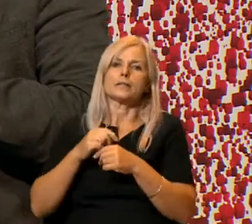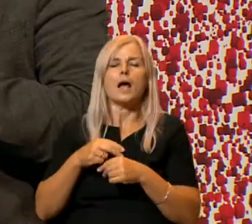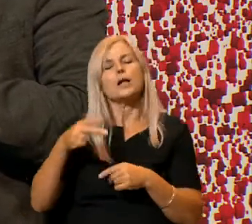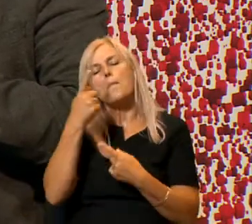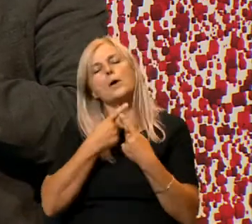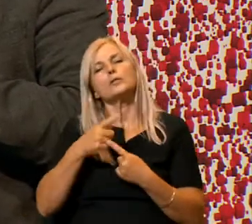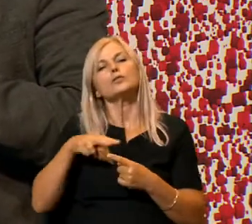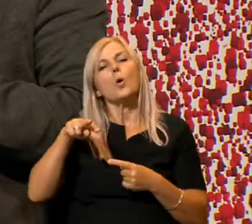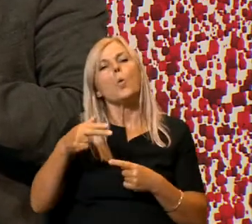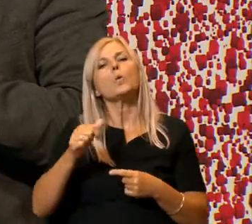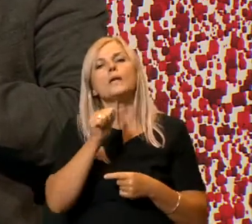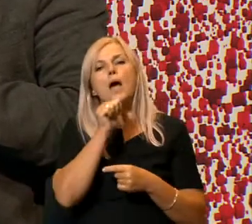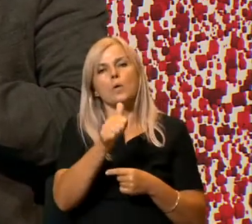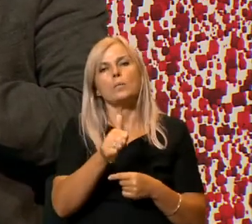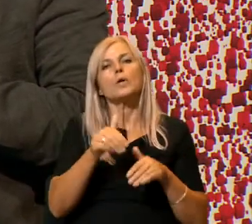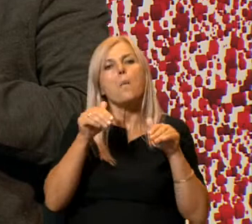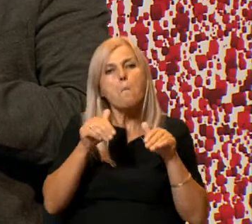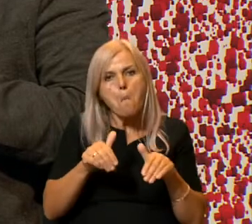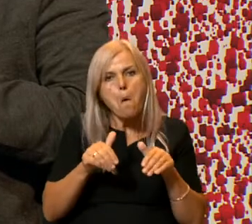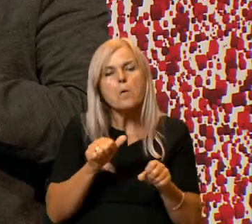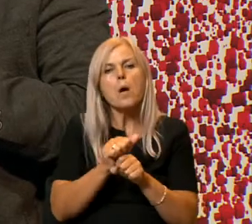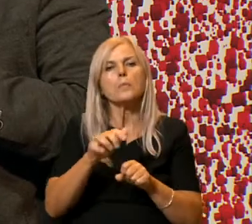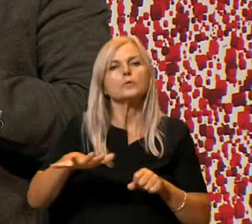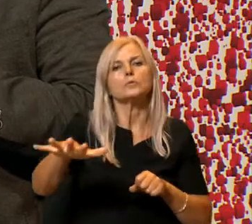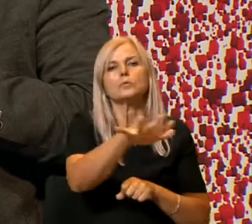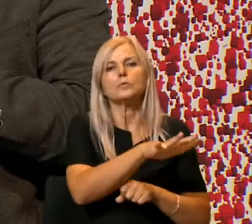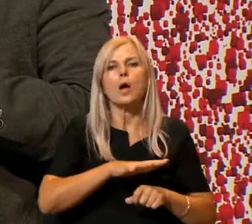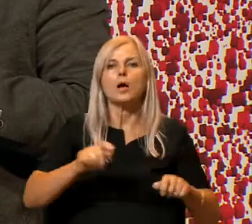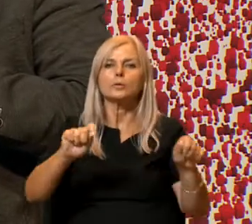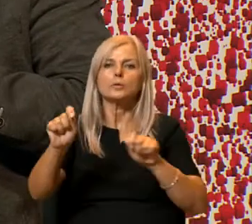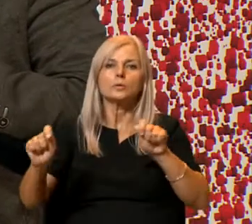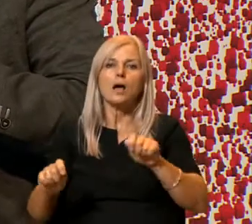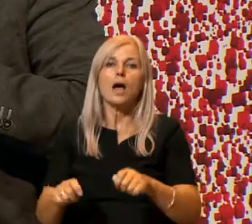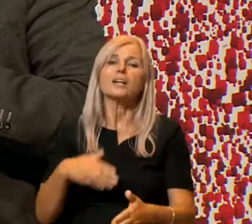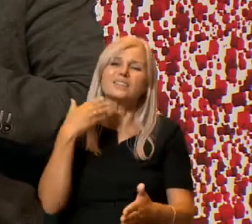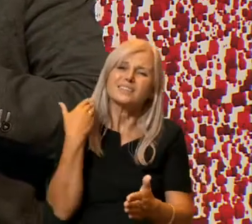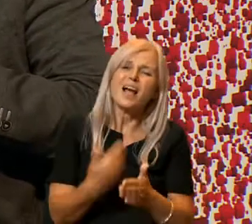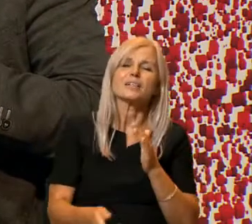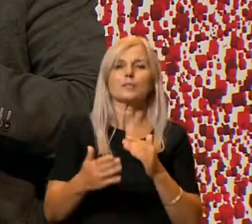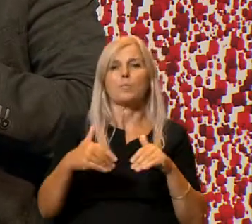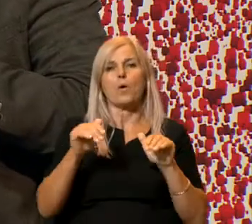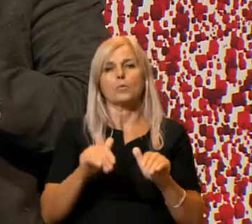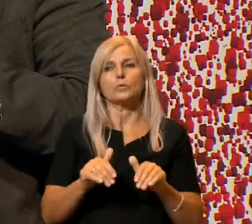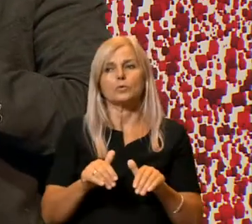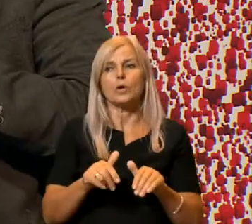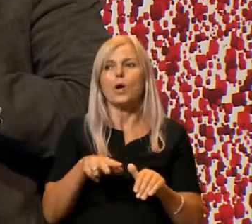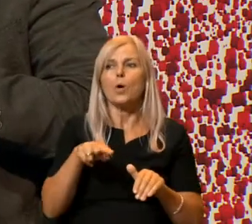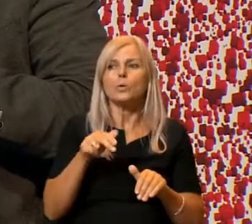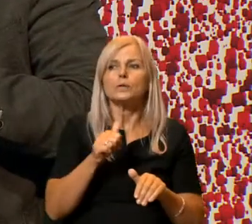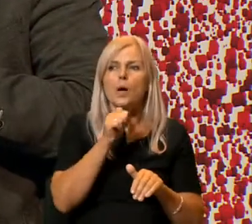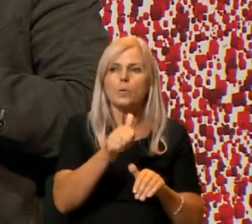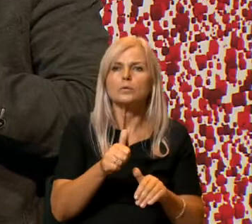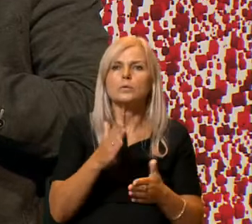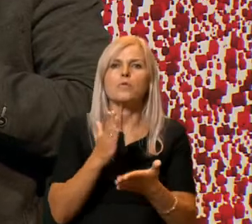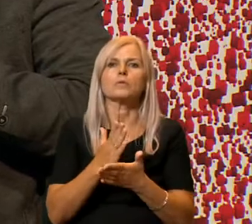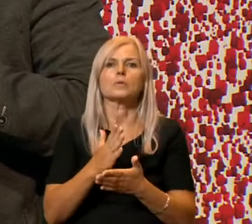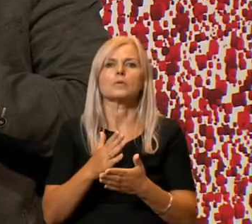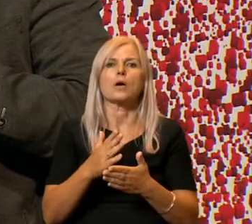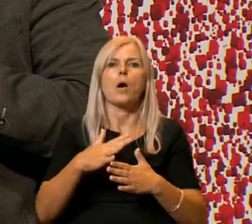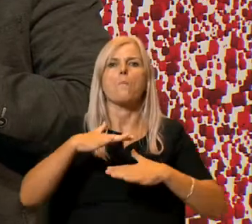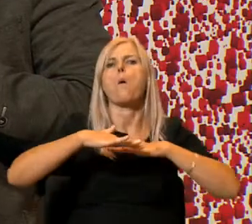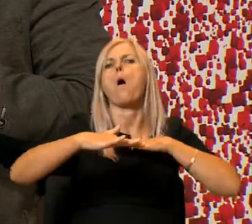Europejska mogła być przestrzenią dla rezonansu, ale straciliśmy też szansę. Unia Europejska nie powinna być polem